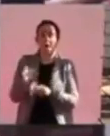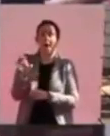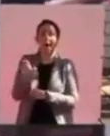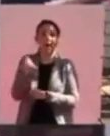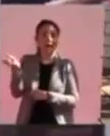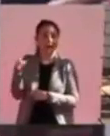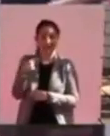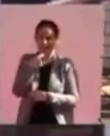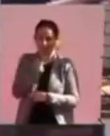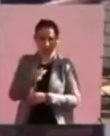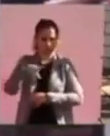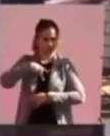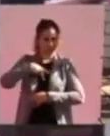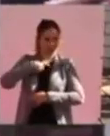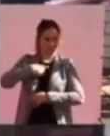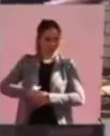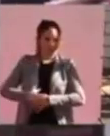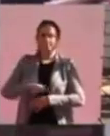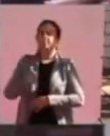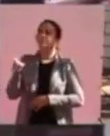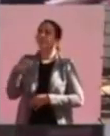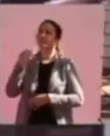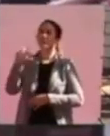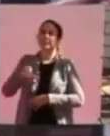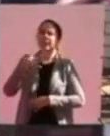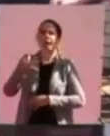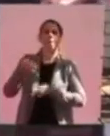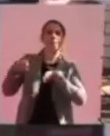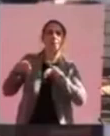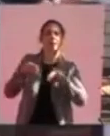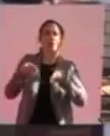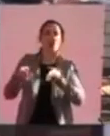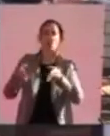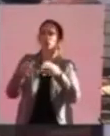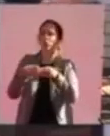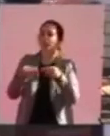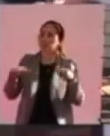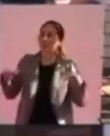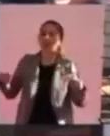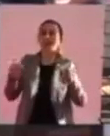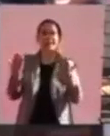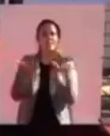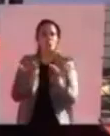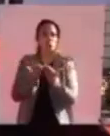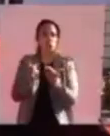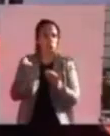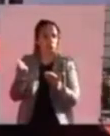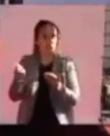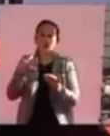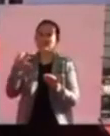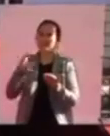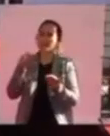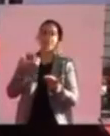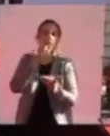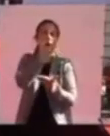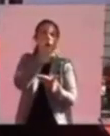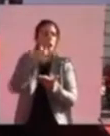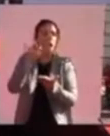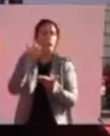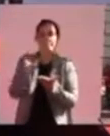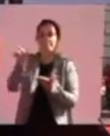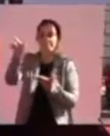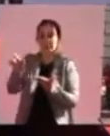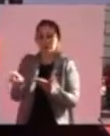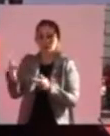nel suo percorso personale professionale e di studio la presa in carico delle persone sia in psichiatria